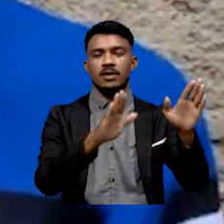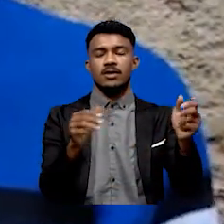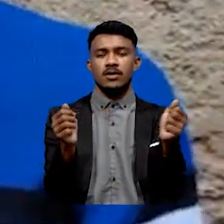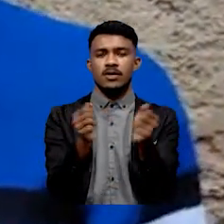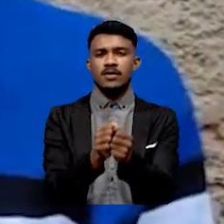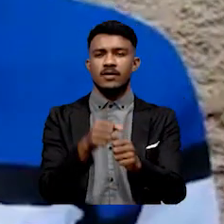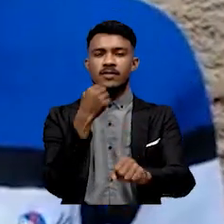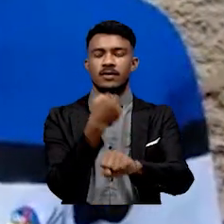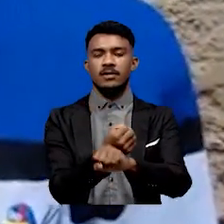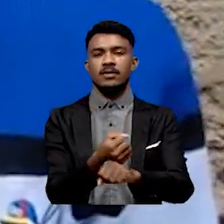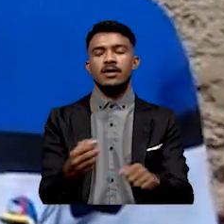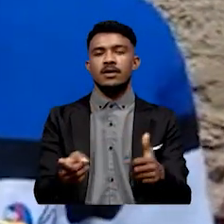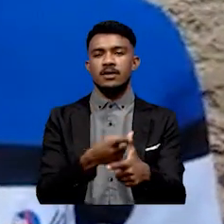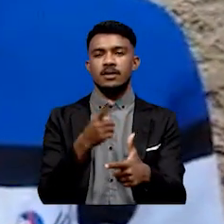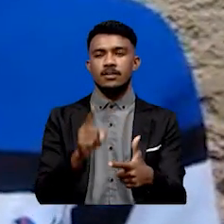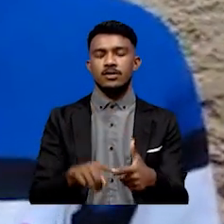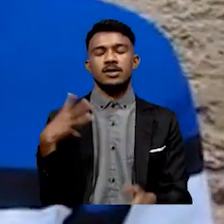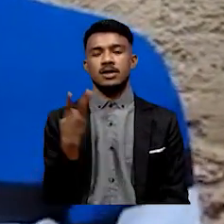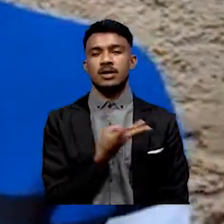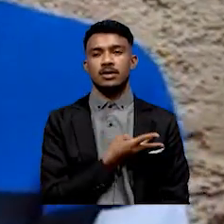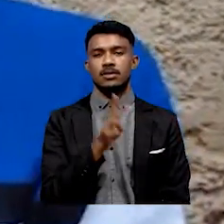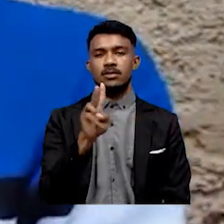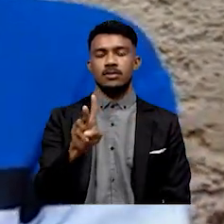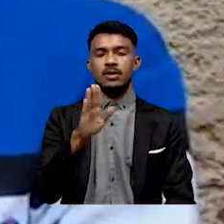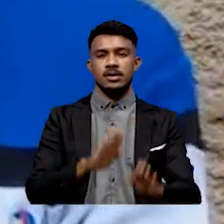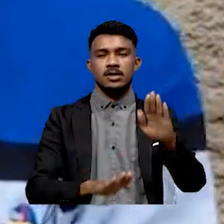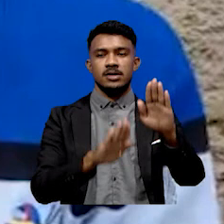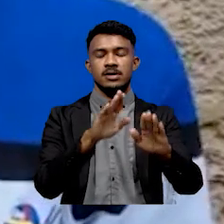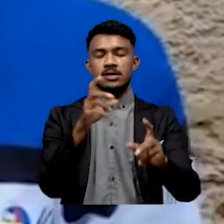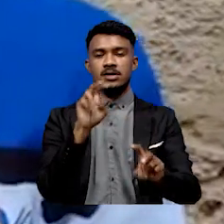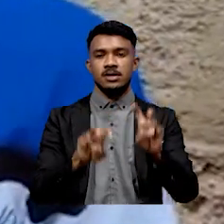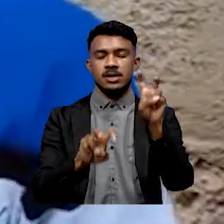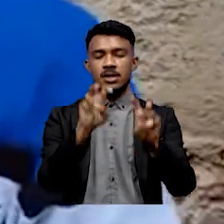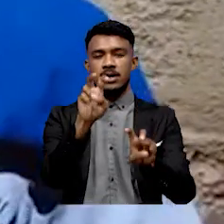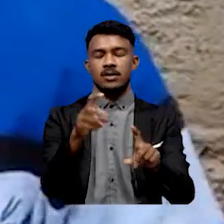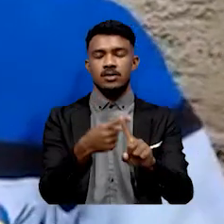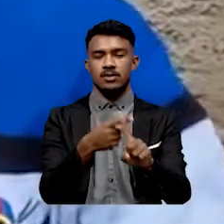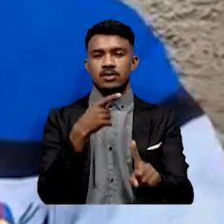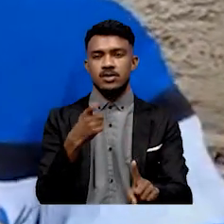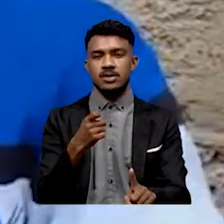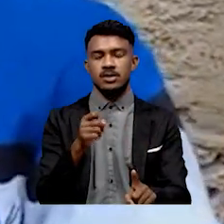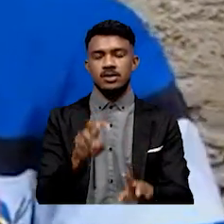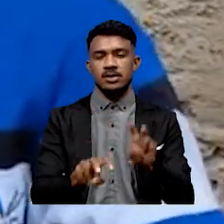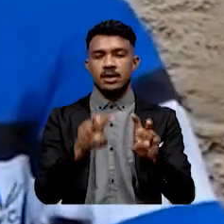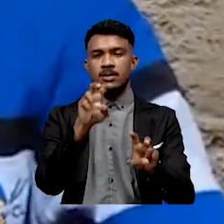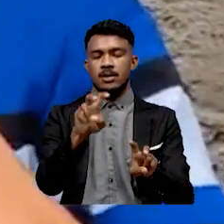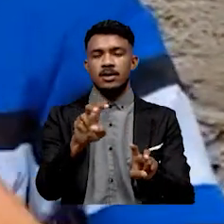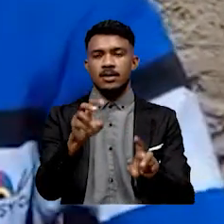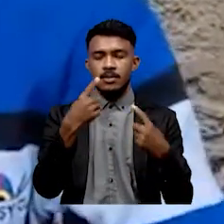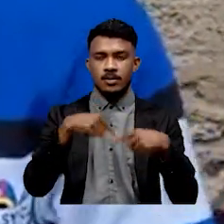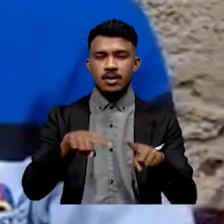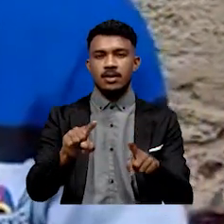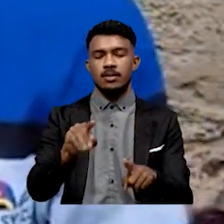depois aku dia phone nya itu saya hene dalam ini dah usia saya mainnya tembus babi